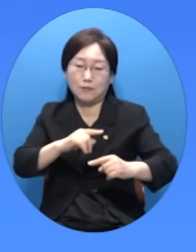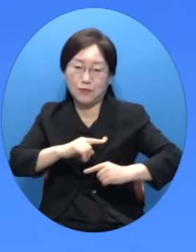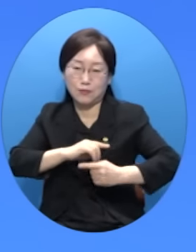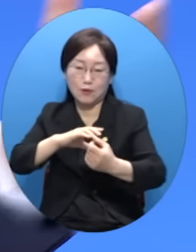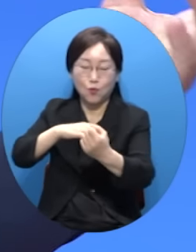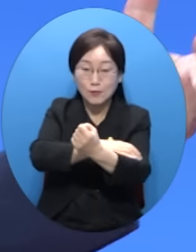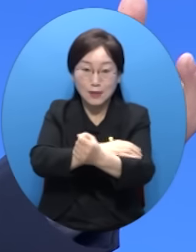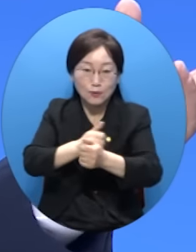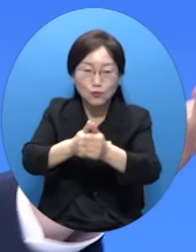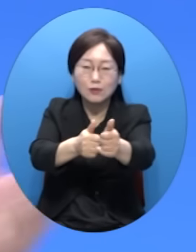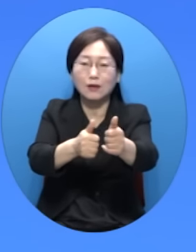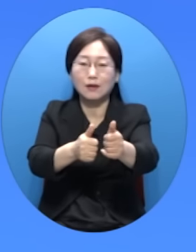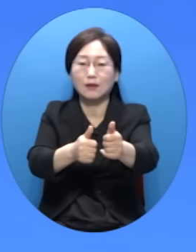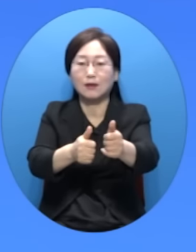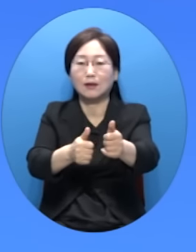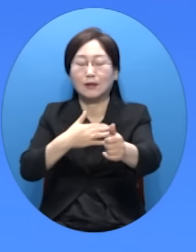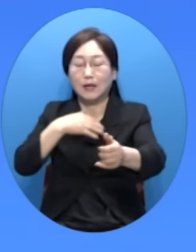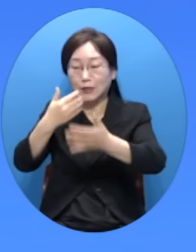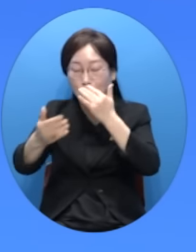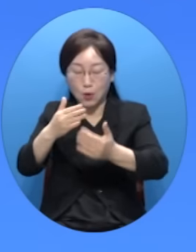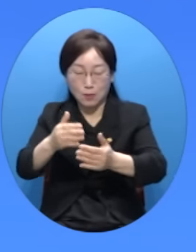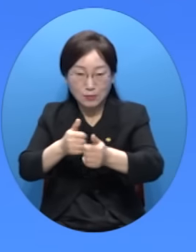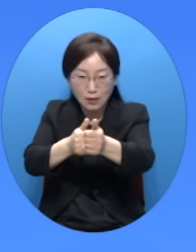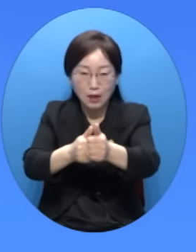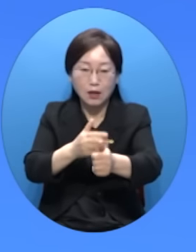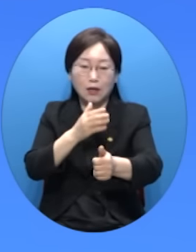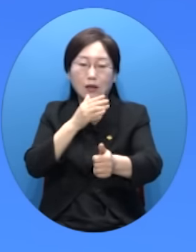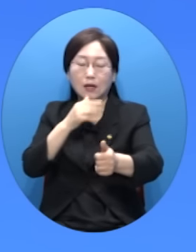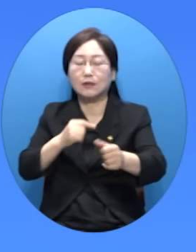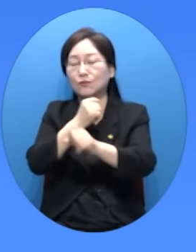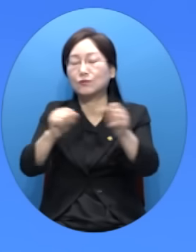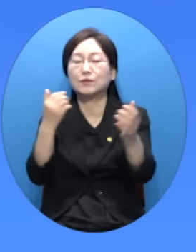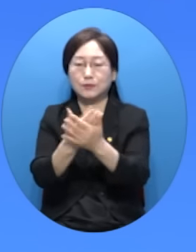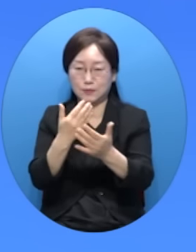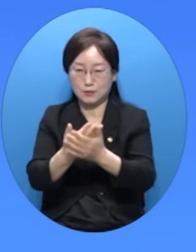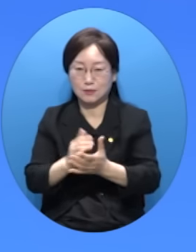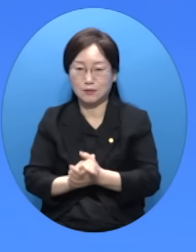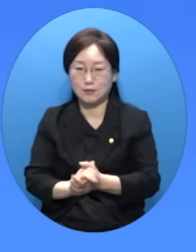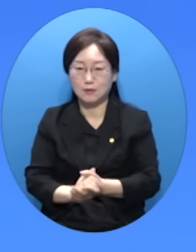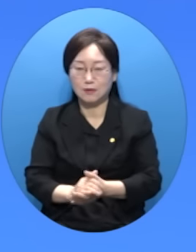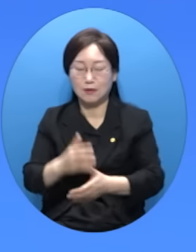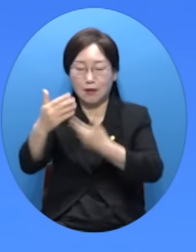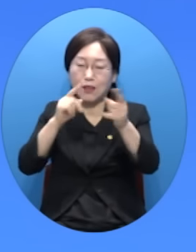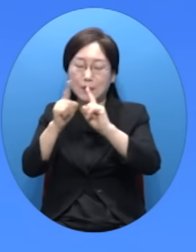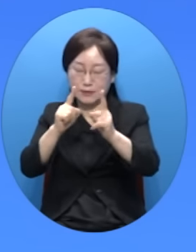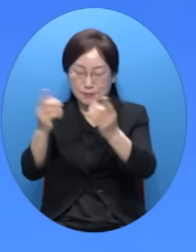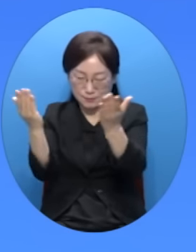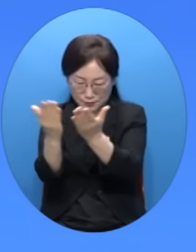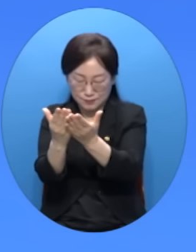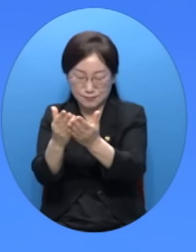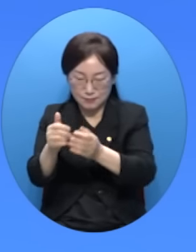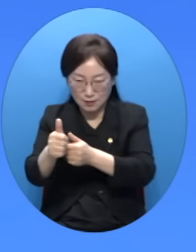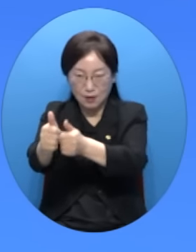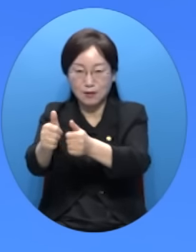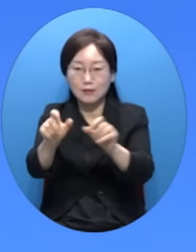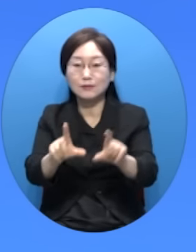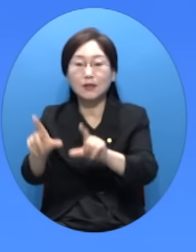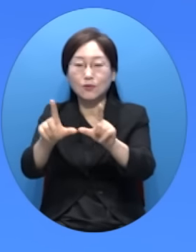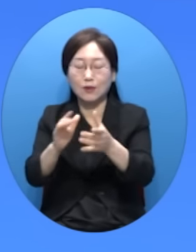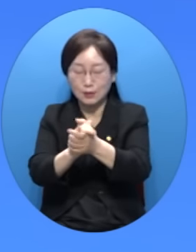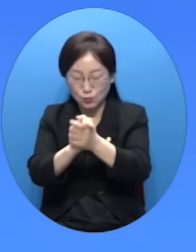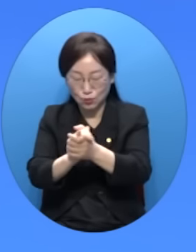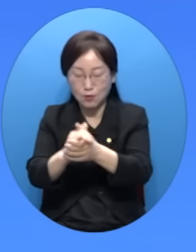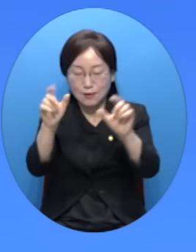붙들었습니다. 내 가진 경험을 붙들었습니다. 용서하여 주옵소서. 이제부터는 말씀을 붙들고 그리고 기도의